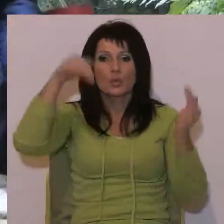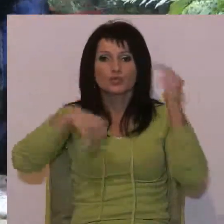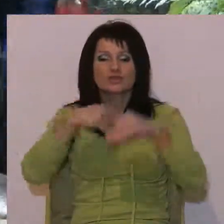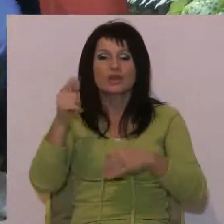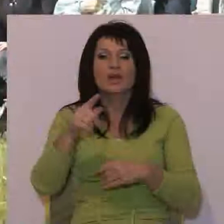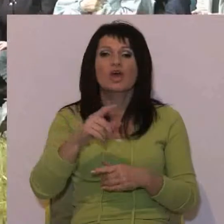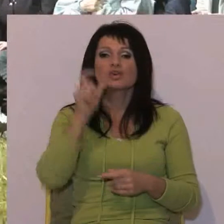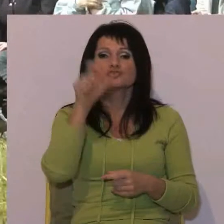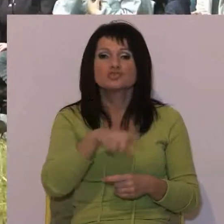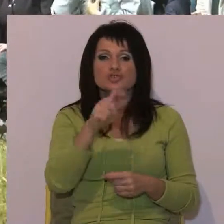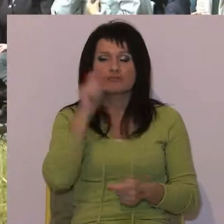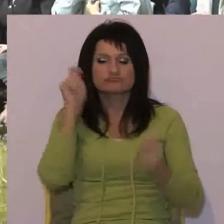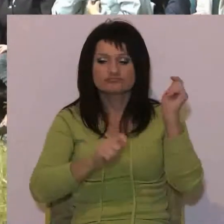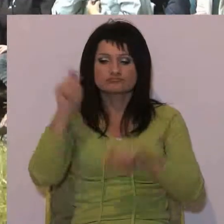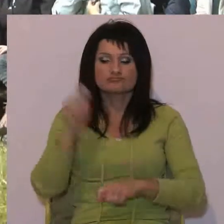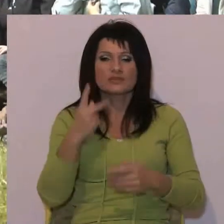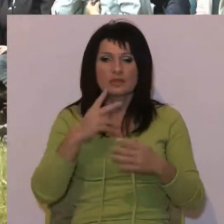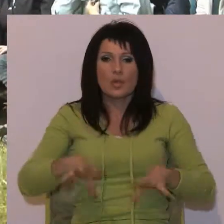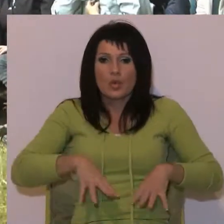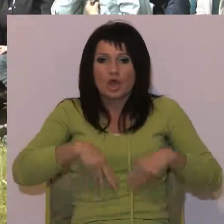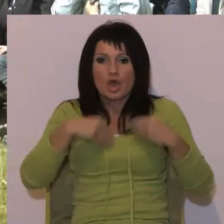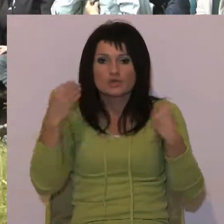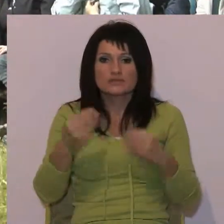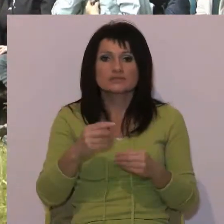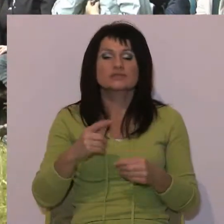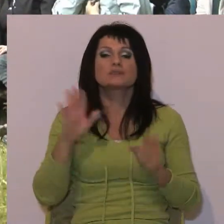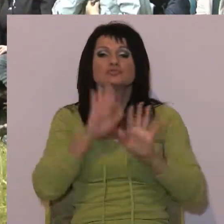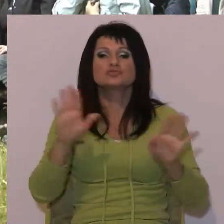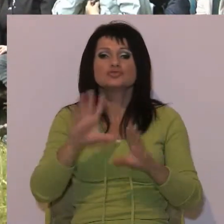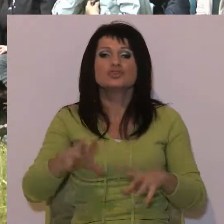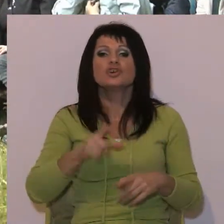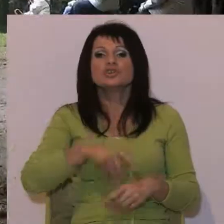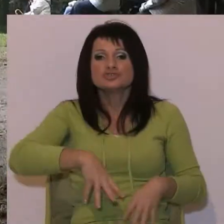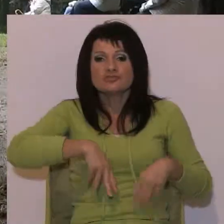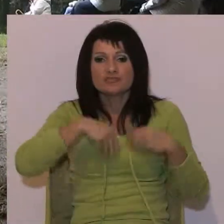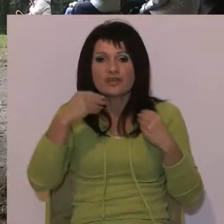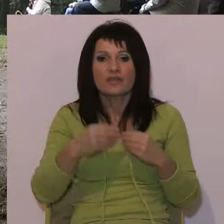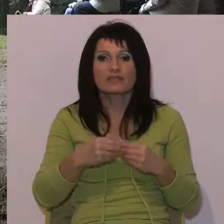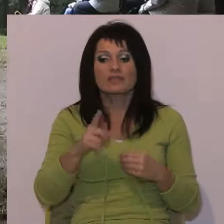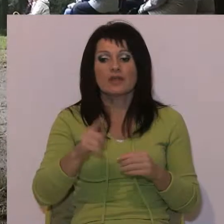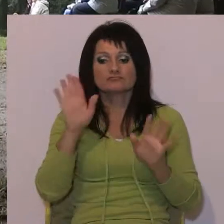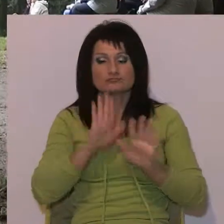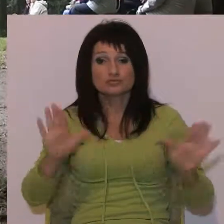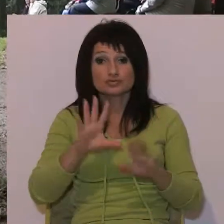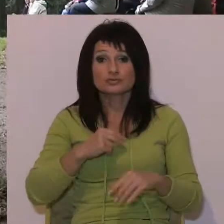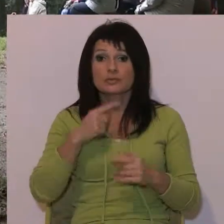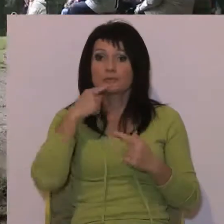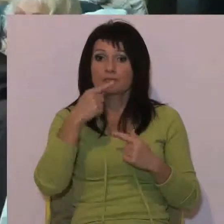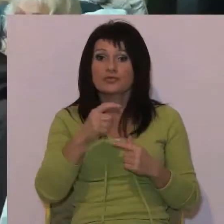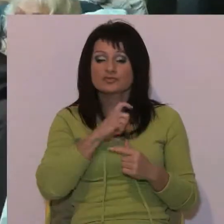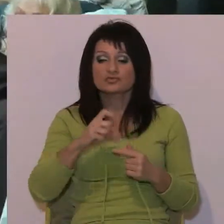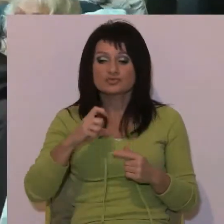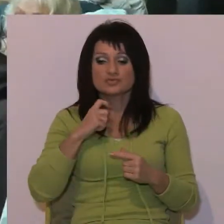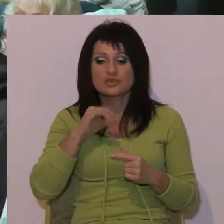mieszkańców, kuracjuszy i gości na uroczystej mszy świętej. W homilii wikariusz z Kościoła Zdrojowego, ksiądz Tomasz Jamrus, powiedział: